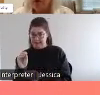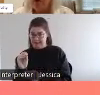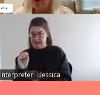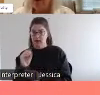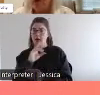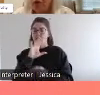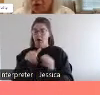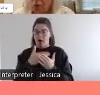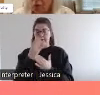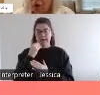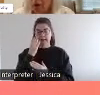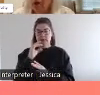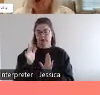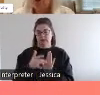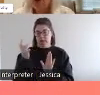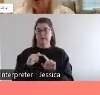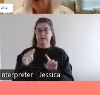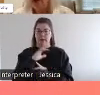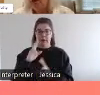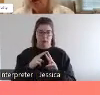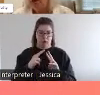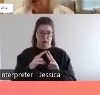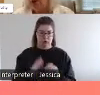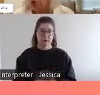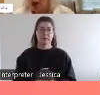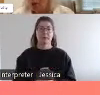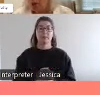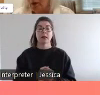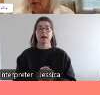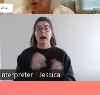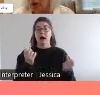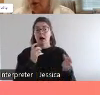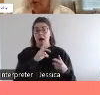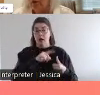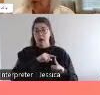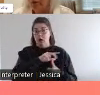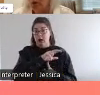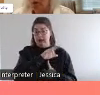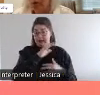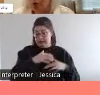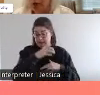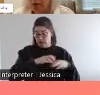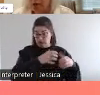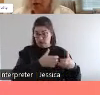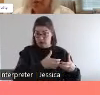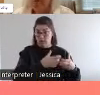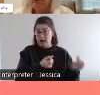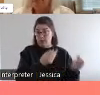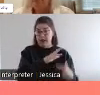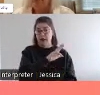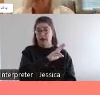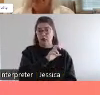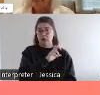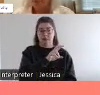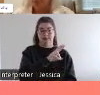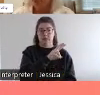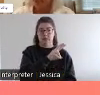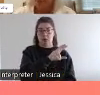intimes. 336 femmes autochtones, 283 femmes blanches, 40 de minorités